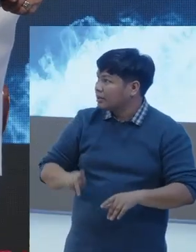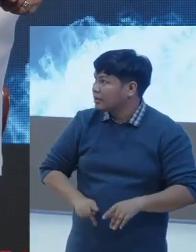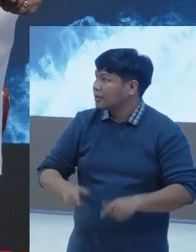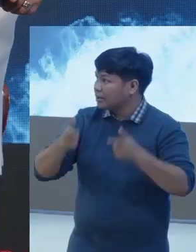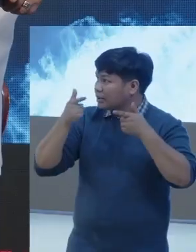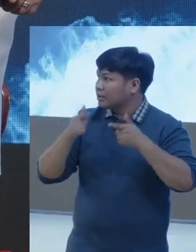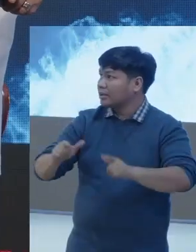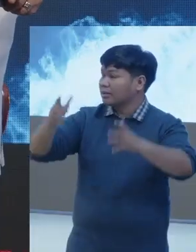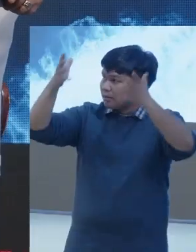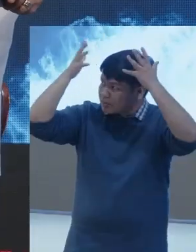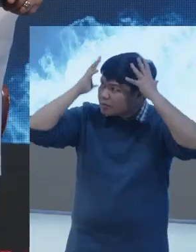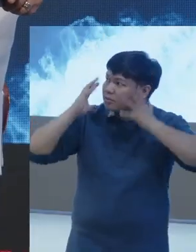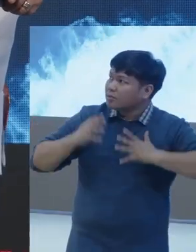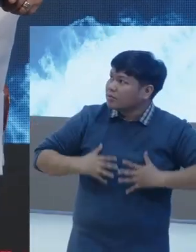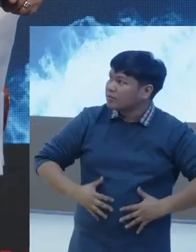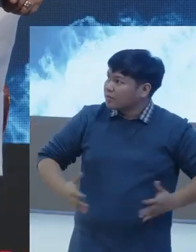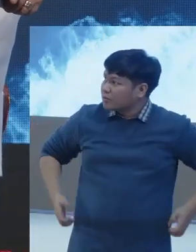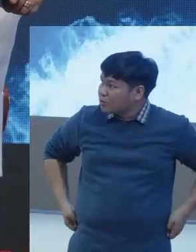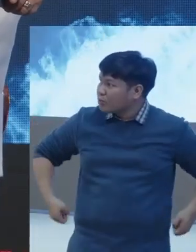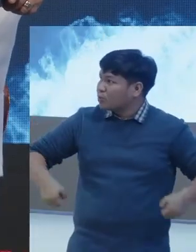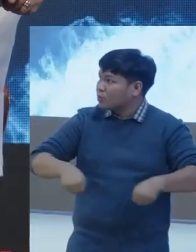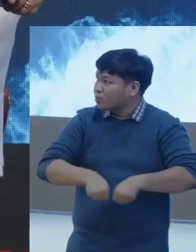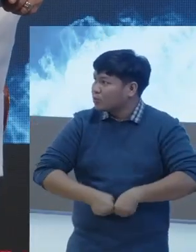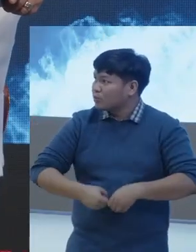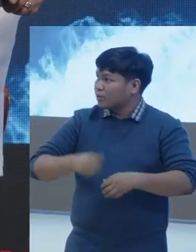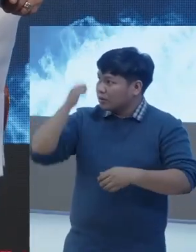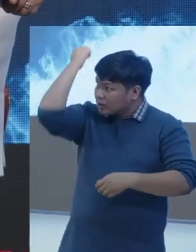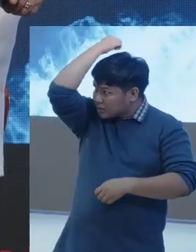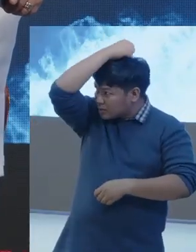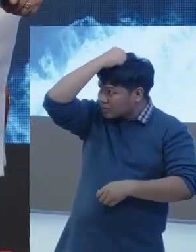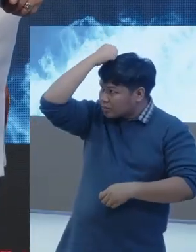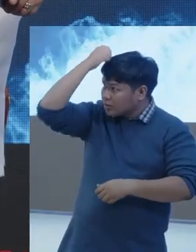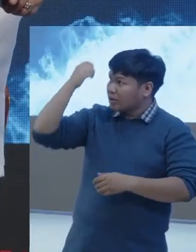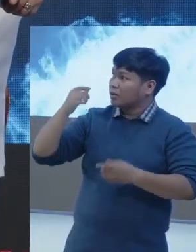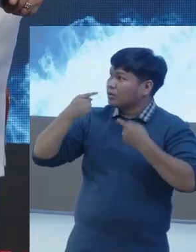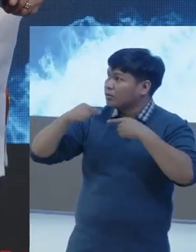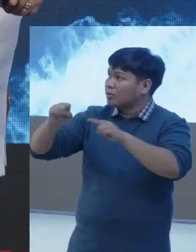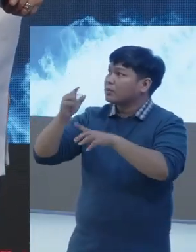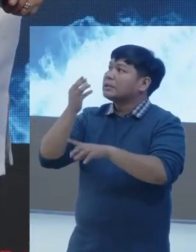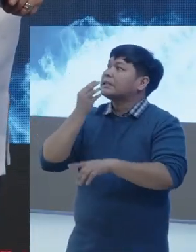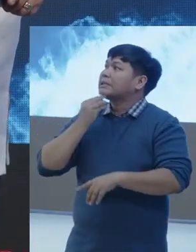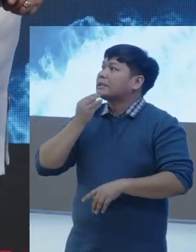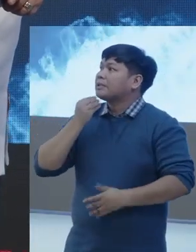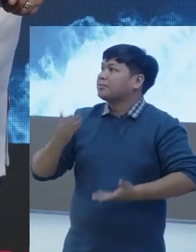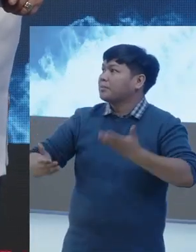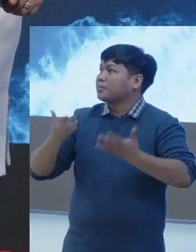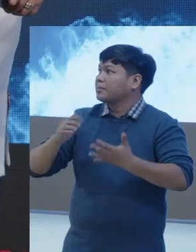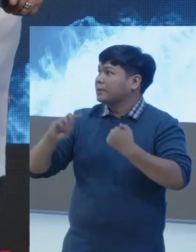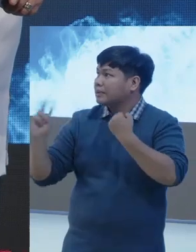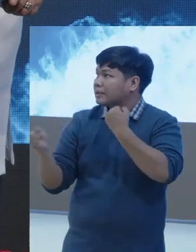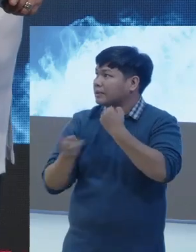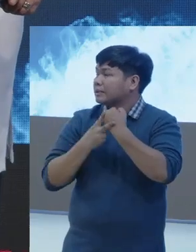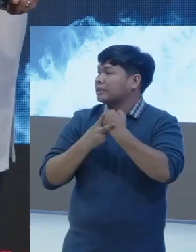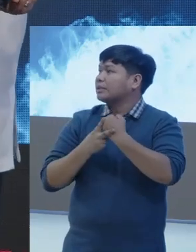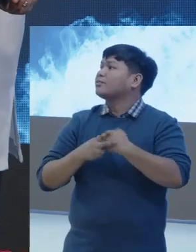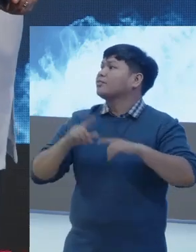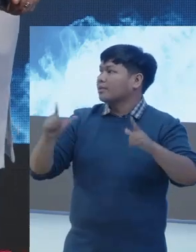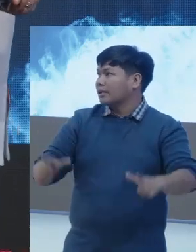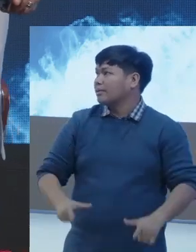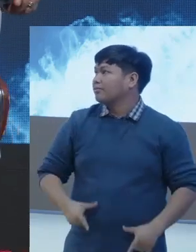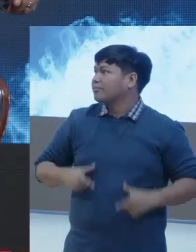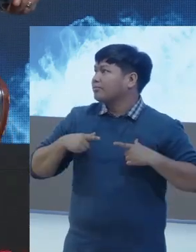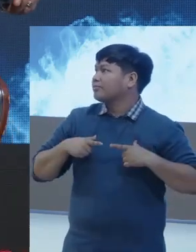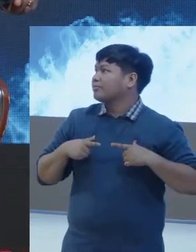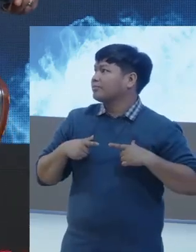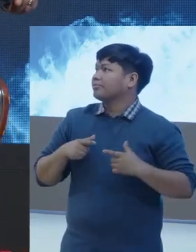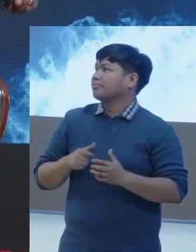Let us put sackcloth around our waists and ropes on our heads and go out to the king of Israel. Perhaps he will spare your